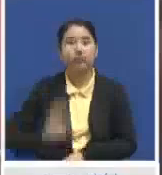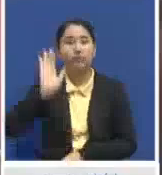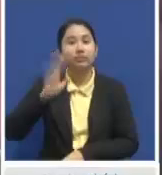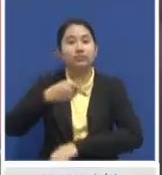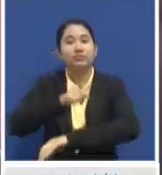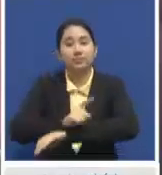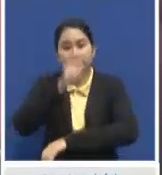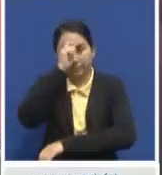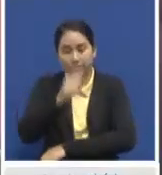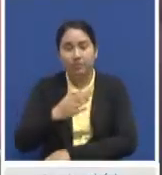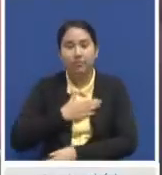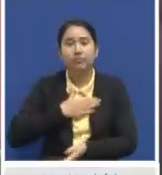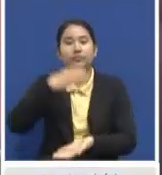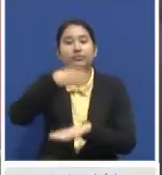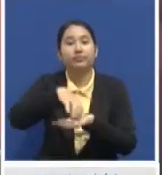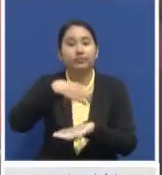็เรียนชี้แจง